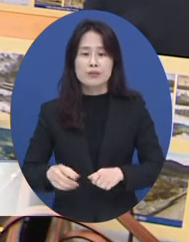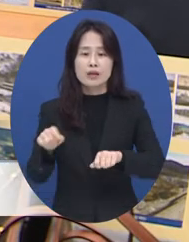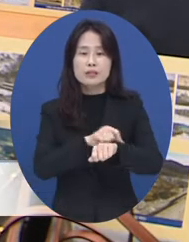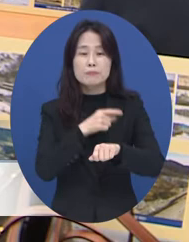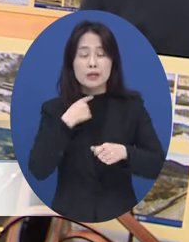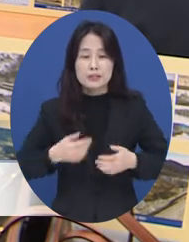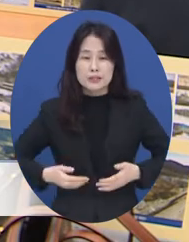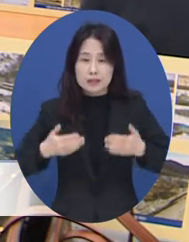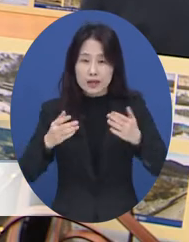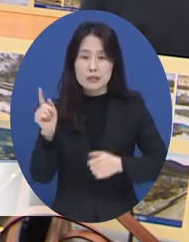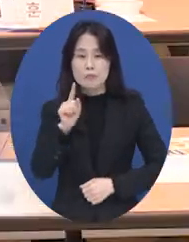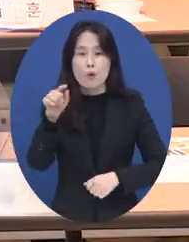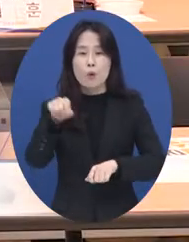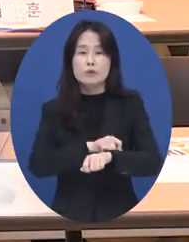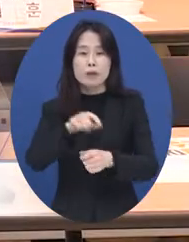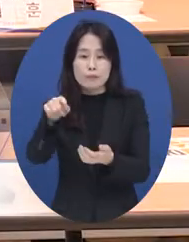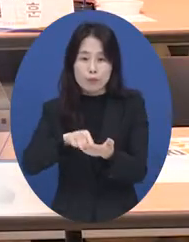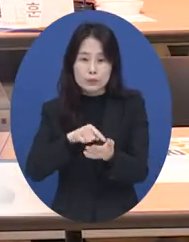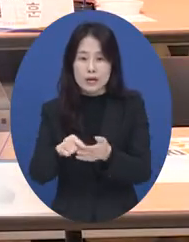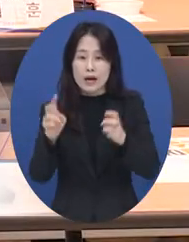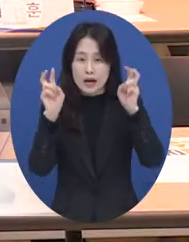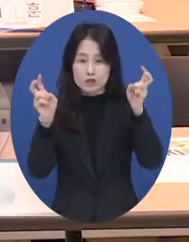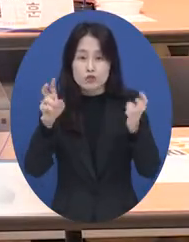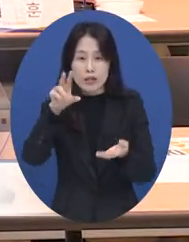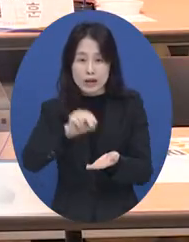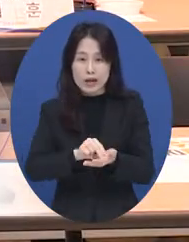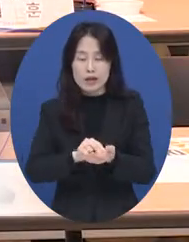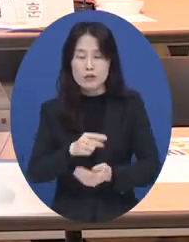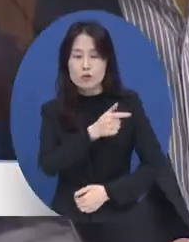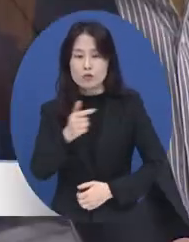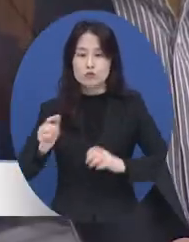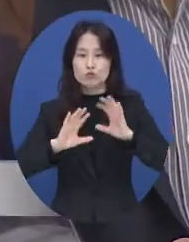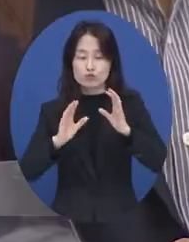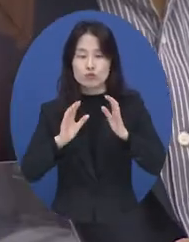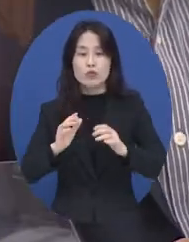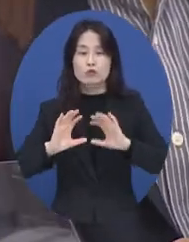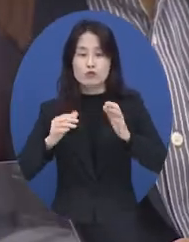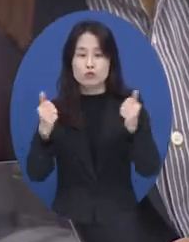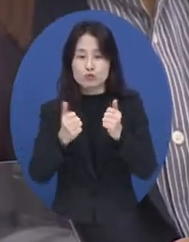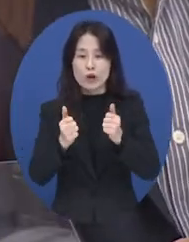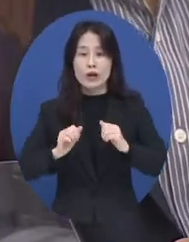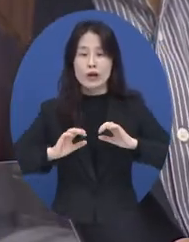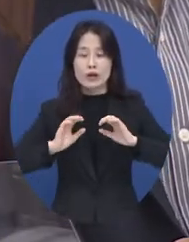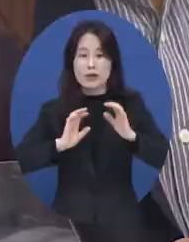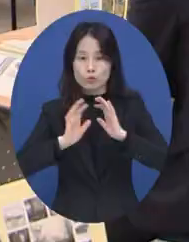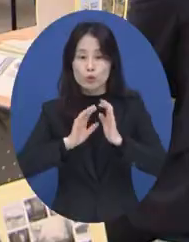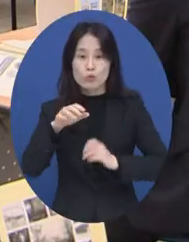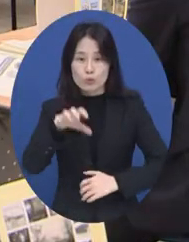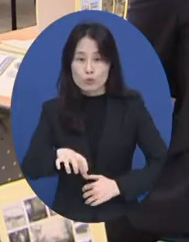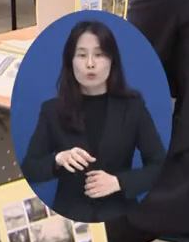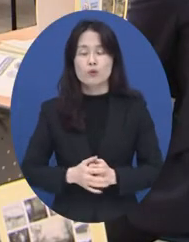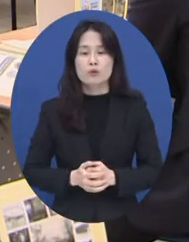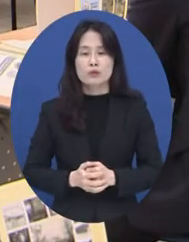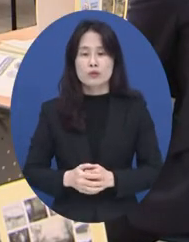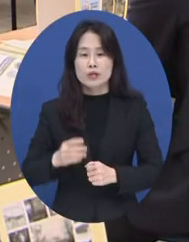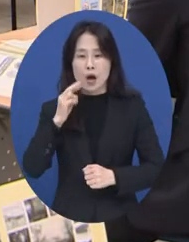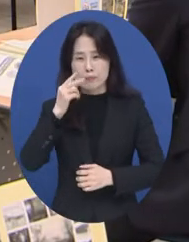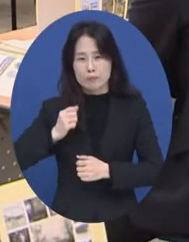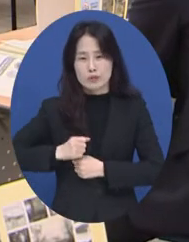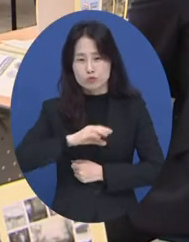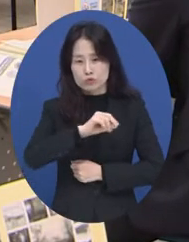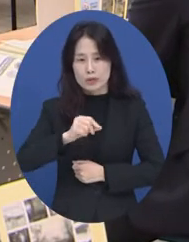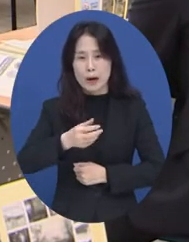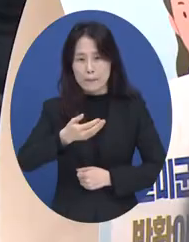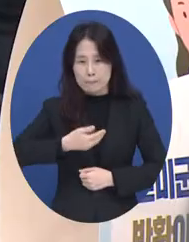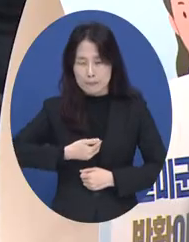특별한 희생에는 특별한 보상을이라는 주제로 열린 국회 토론회. 참가자들은 미군 공여지의 조속한 반환과